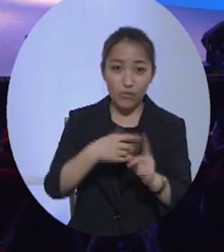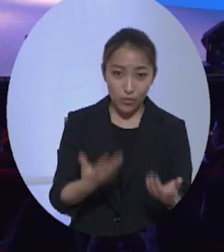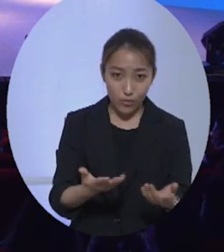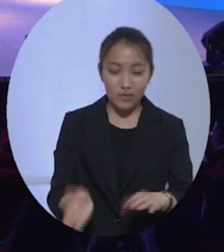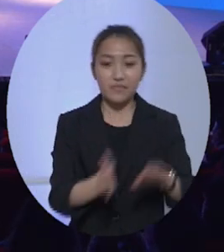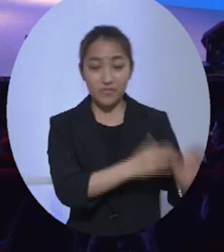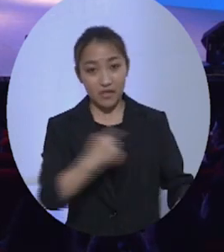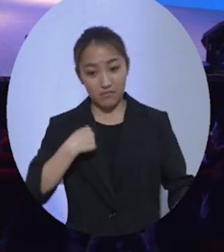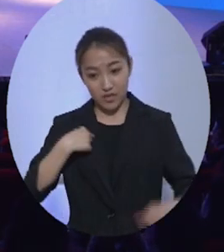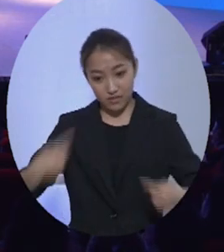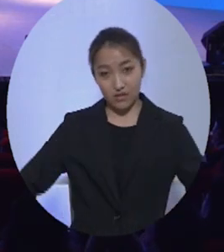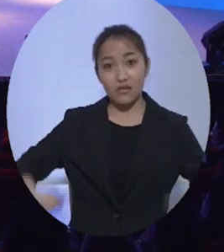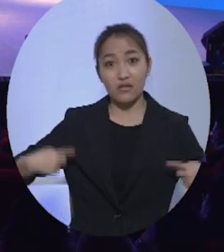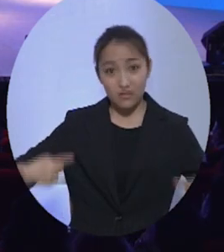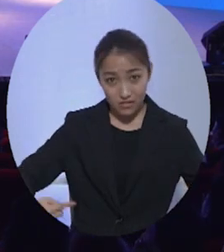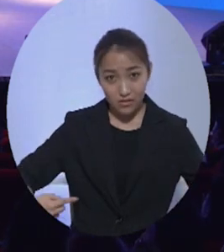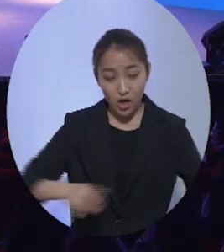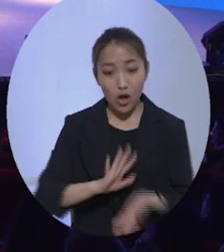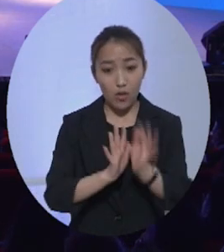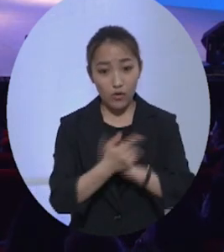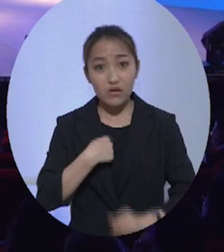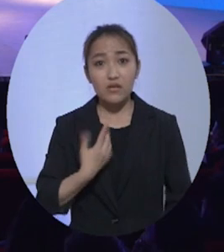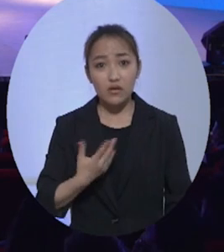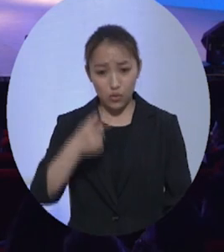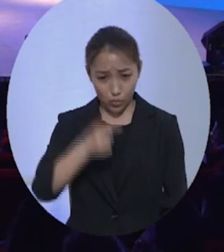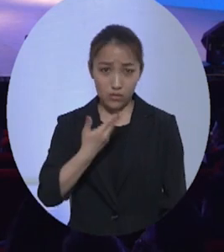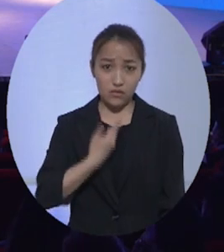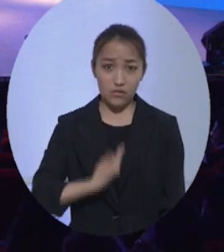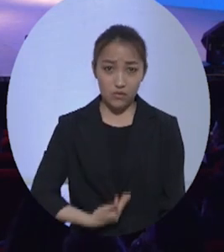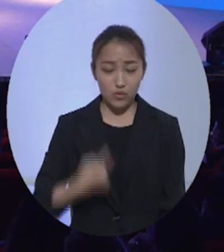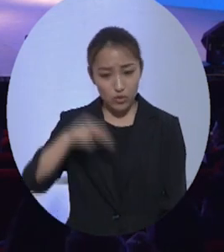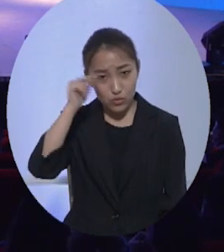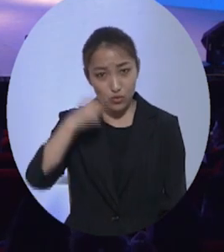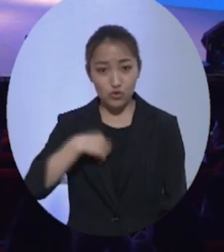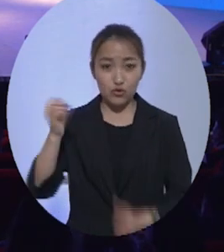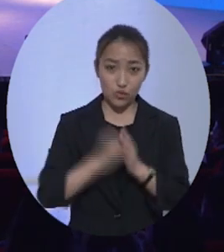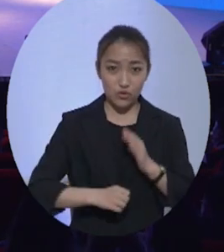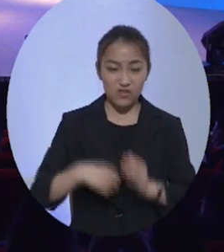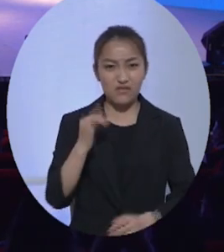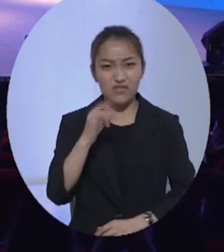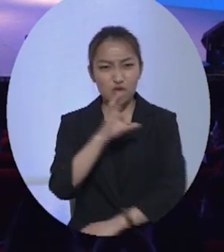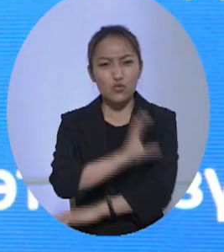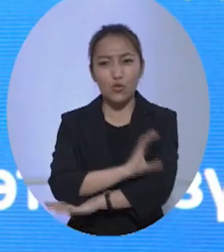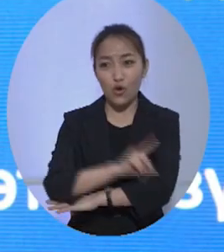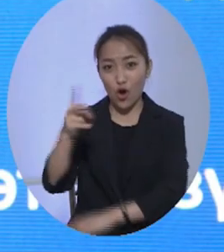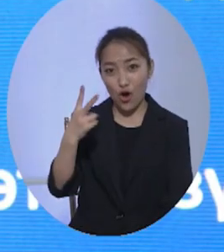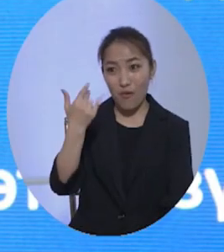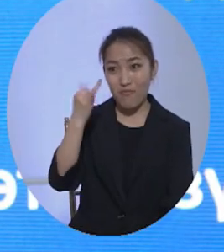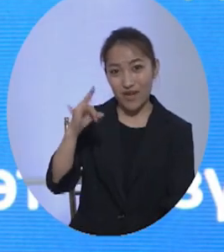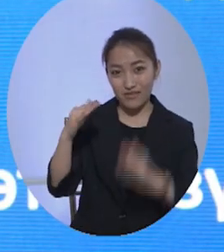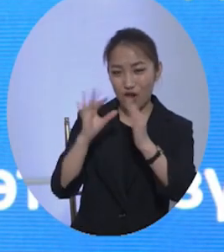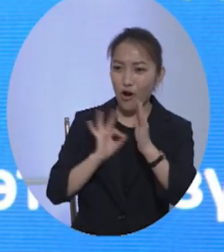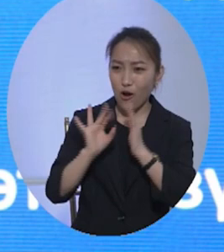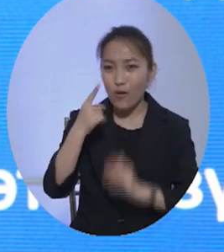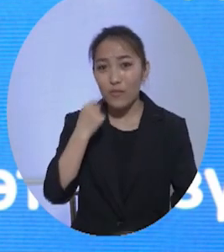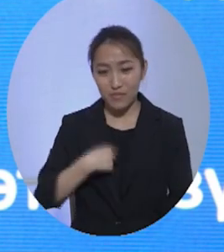Би тэргэнцэртэй ч гэсэн би хүн. Би сурах ёстой. Би их сургуулийн 2 дугаар байрлын ормоор байна. Би өөрөө